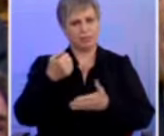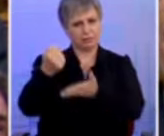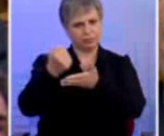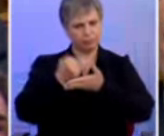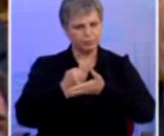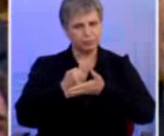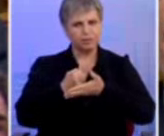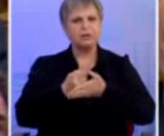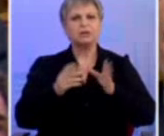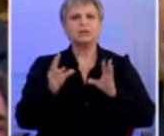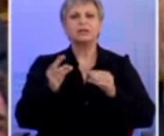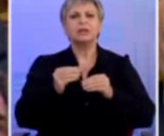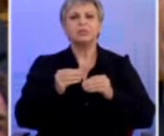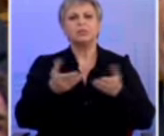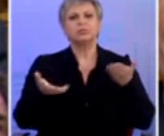Κοιτάξτε,